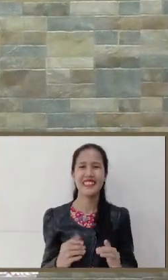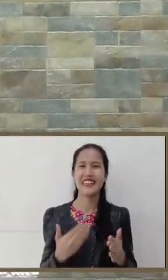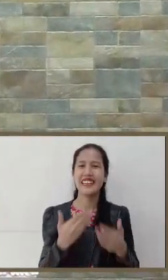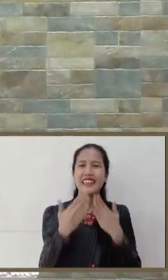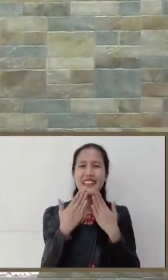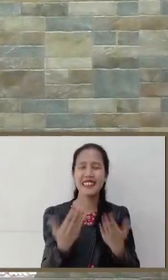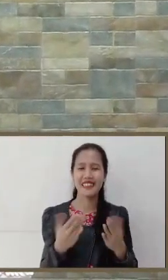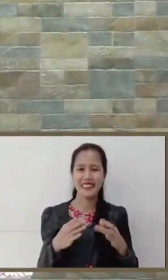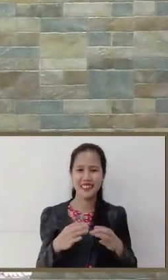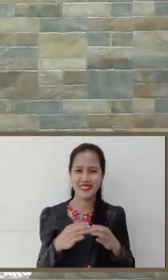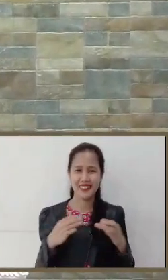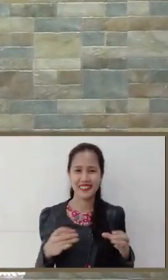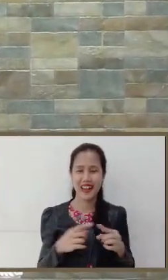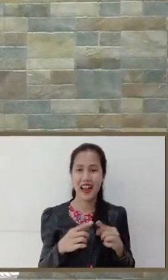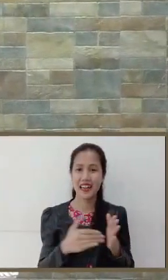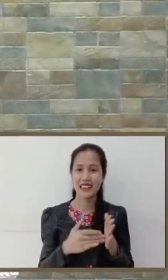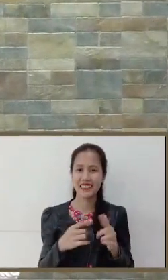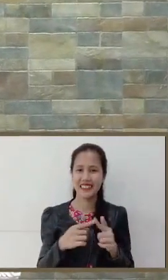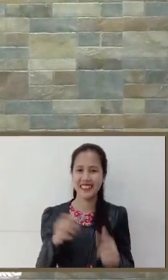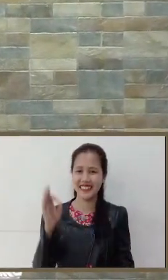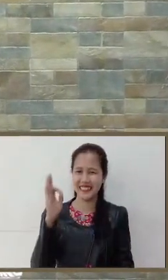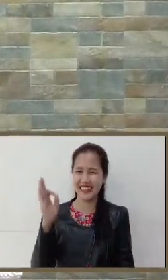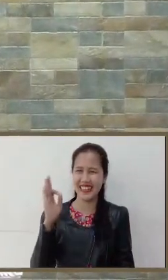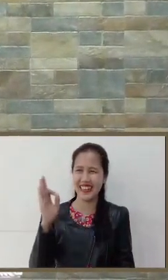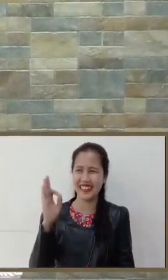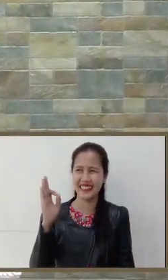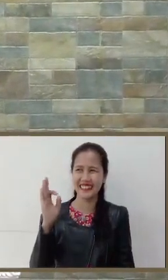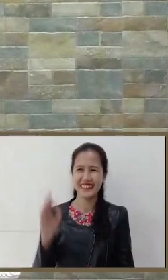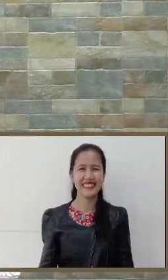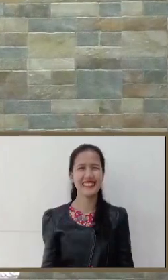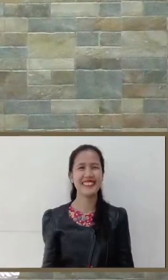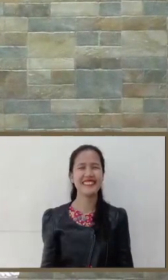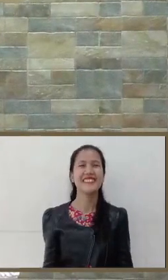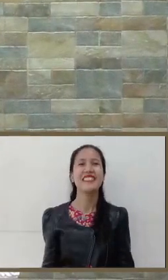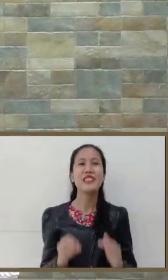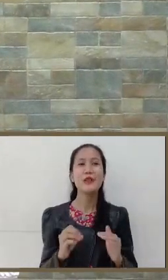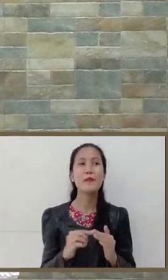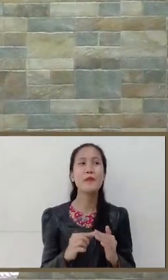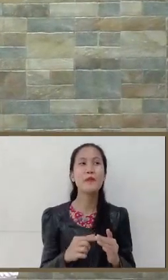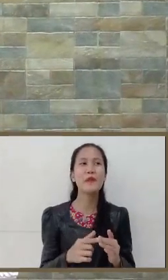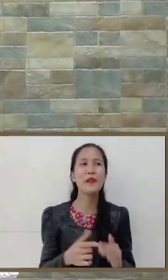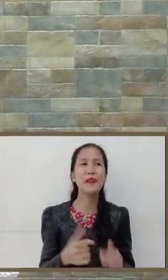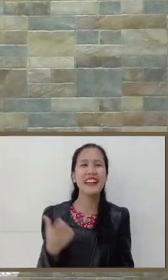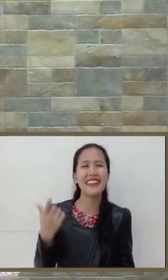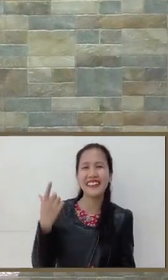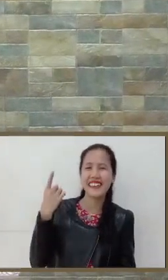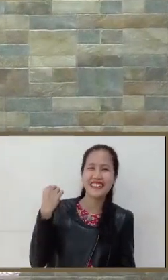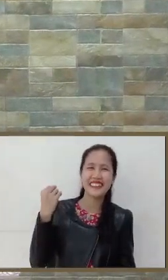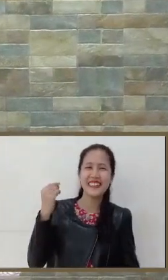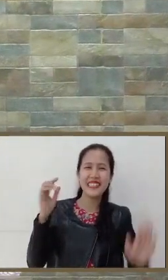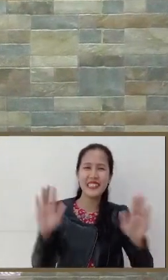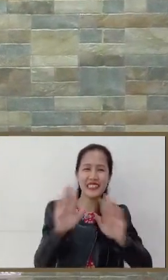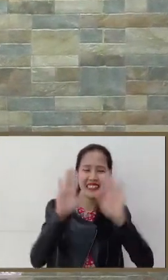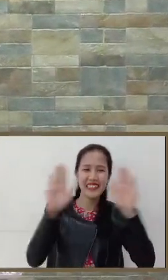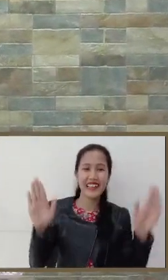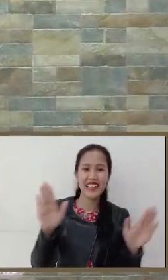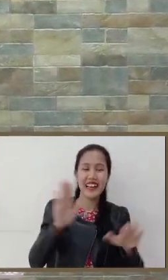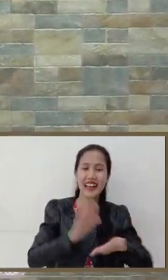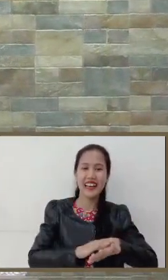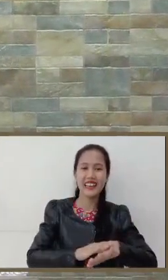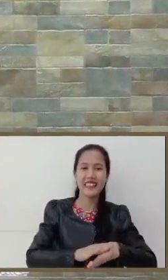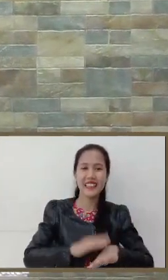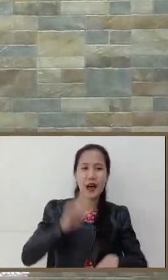po na makapagbahagi po ng salita ng Diyos. Yung Sunday po, ay habang nandun po kami sa bahay nila,